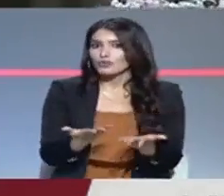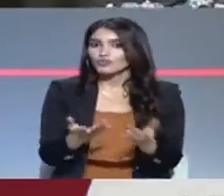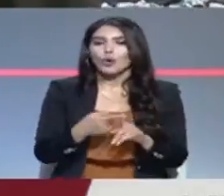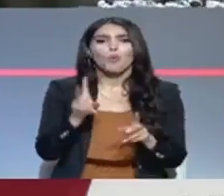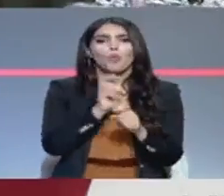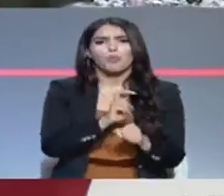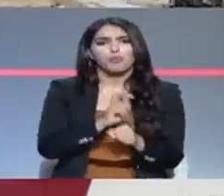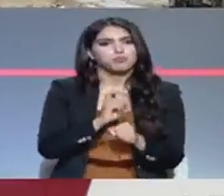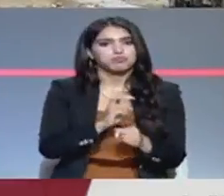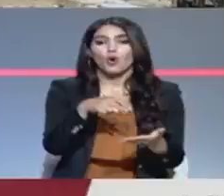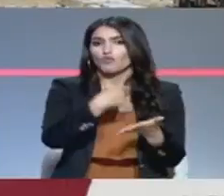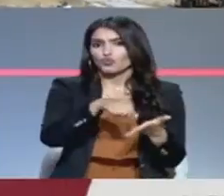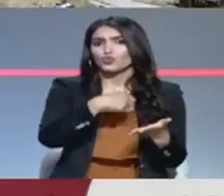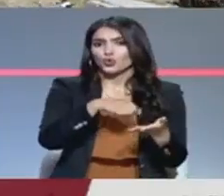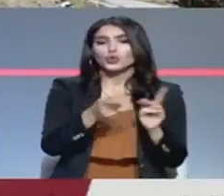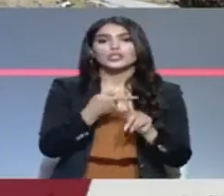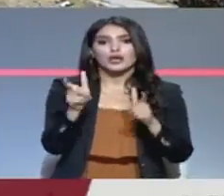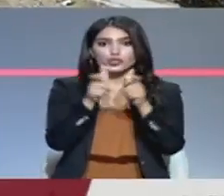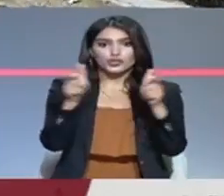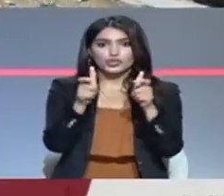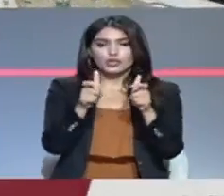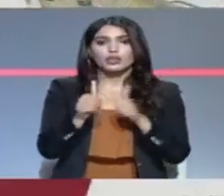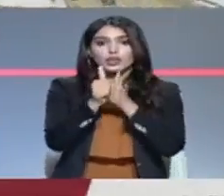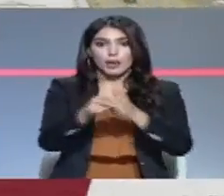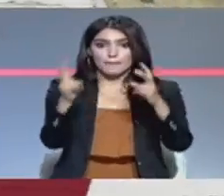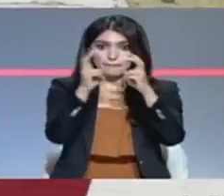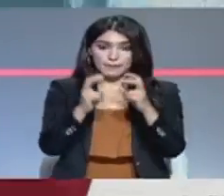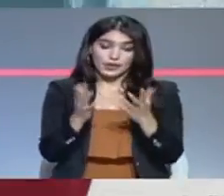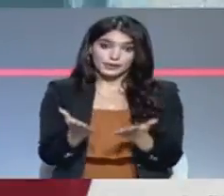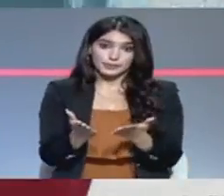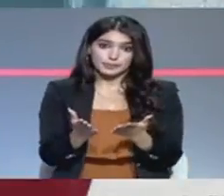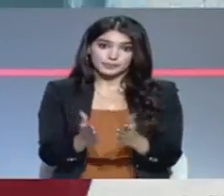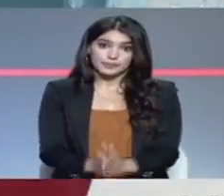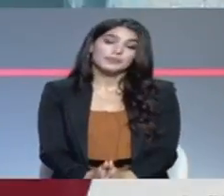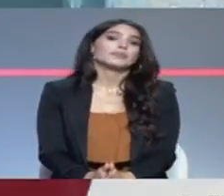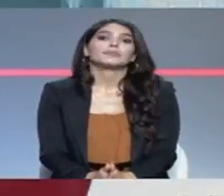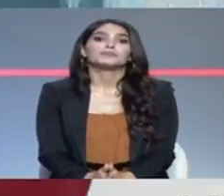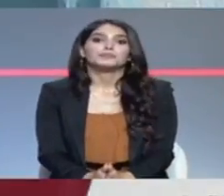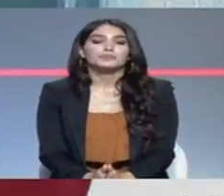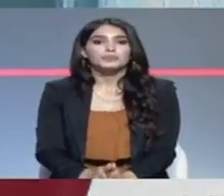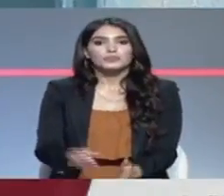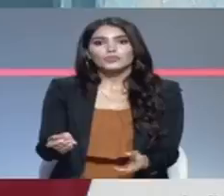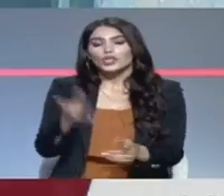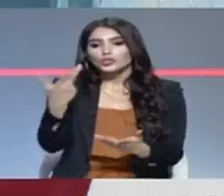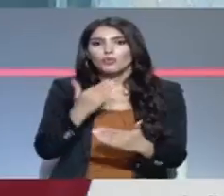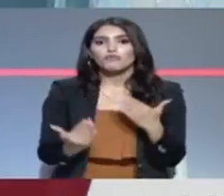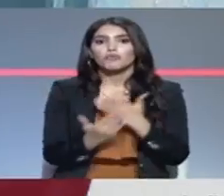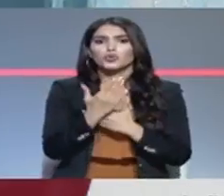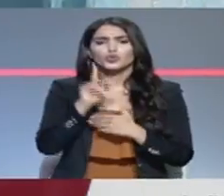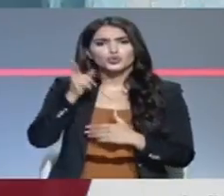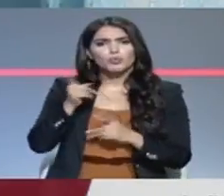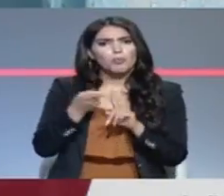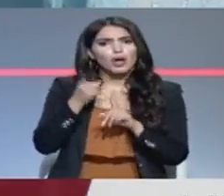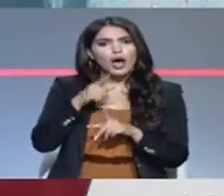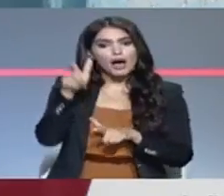المتخلدة بذمتها لدى الشركة التونسية للكهرباء والغاز. تو في الصباح أنا هاي ضوء، وفي الليل عن الحارس